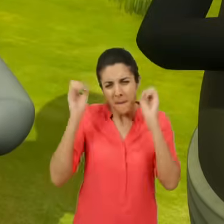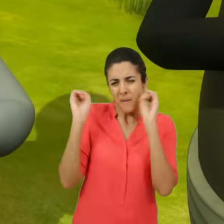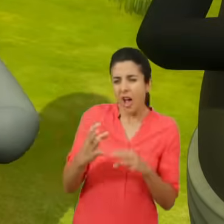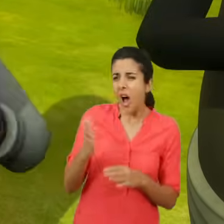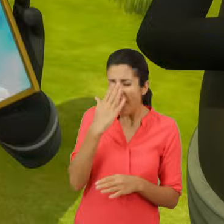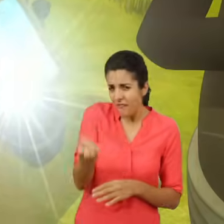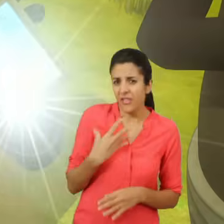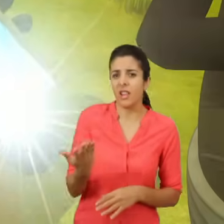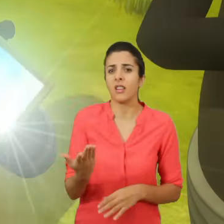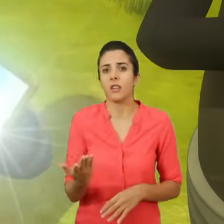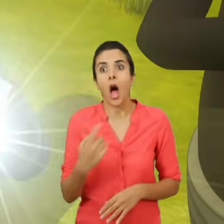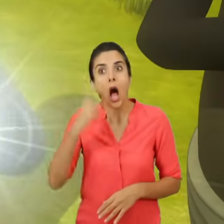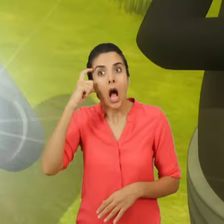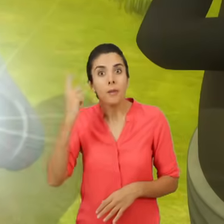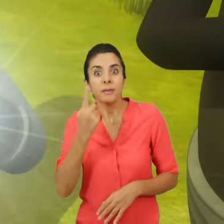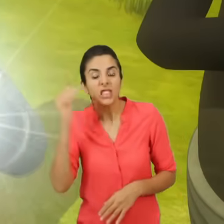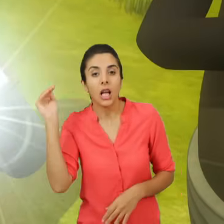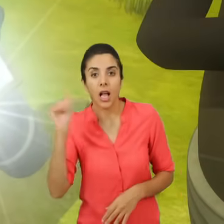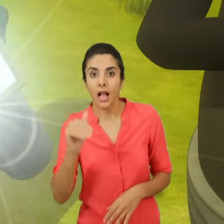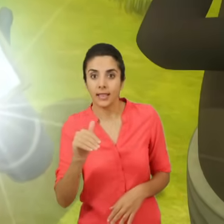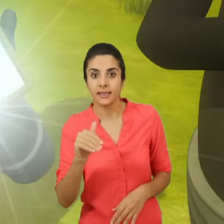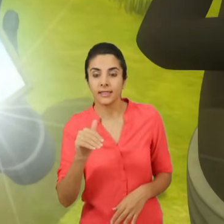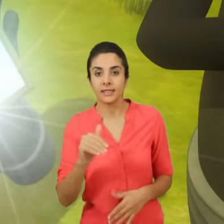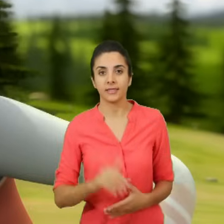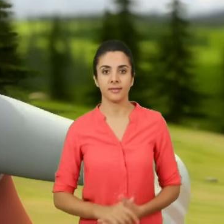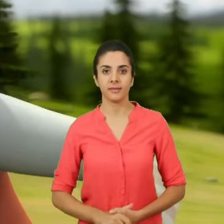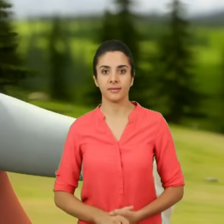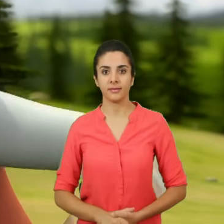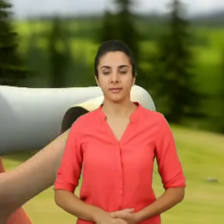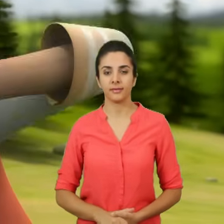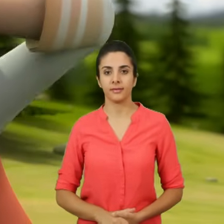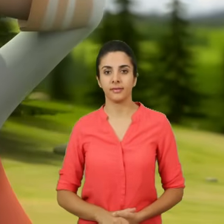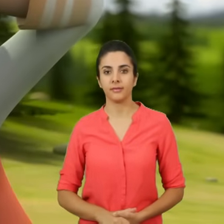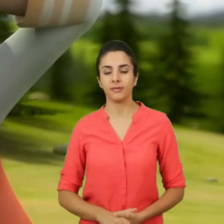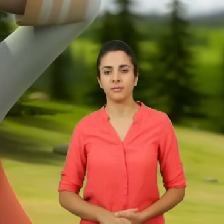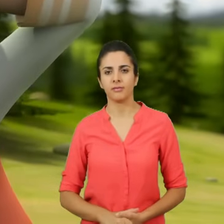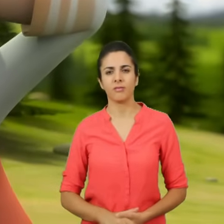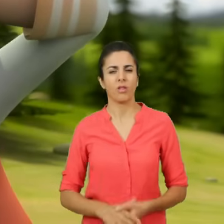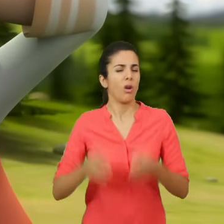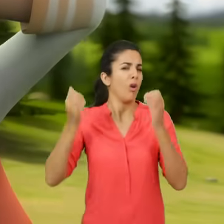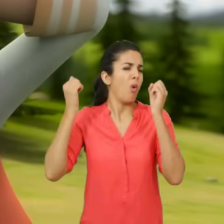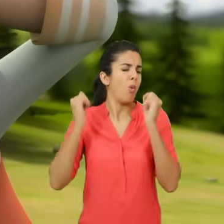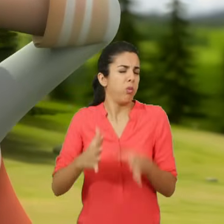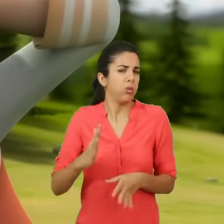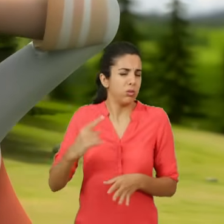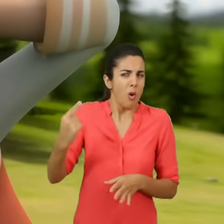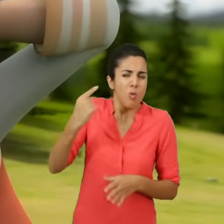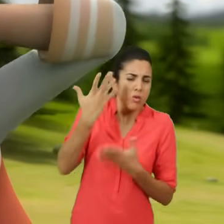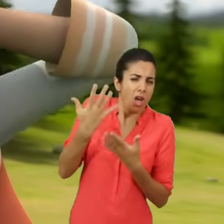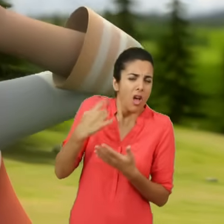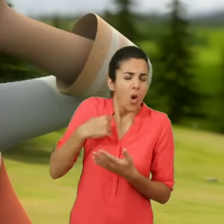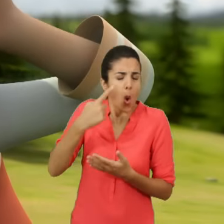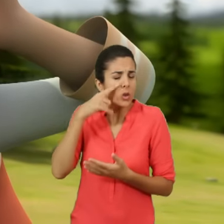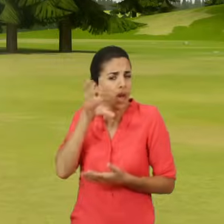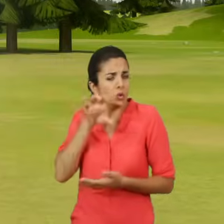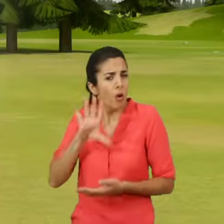bana. Aklıma bir şey geldi. Aynayı Keloğlan'ın yüzüne tuttu. Of, bu da ne böyle? Gözümü